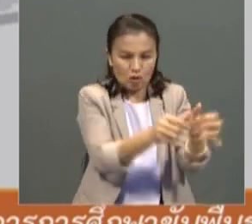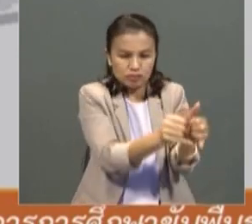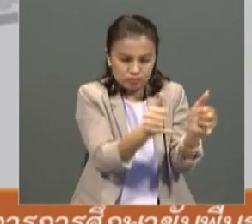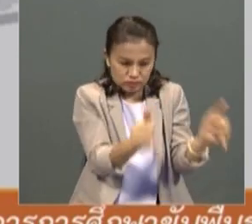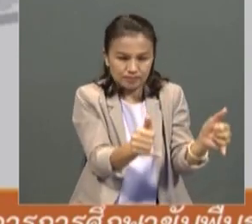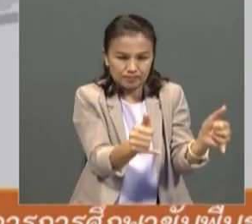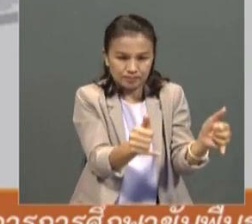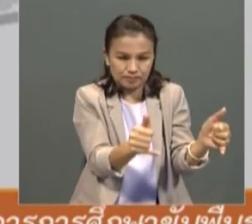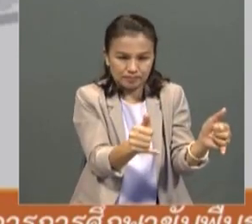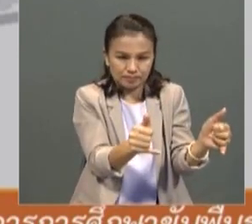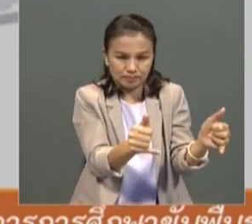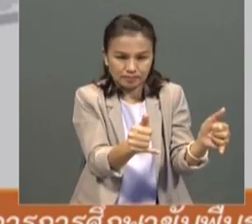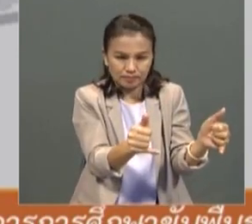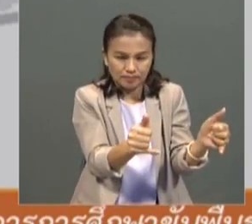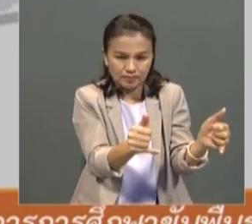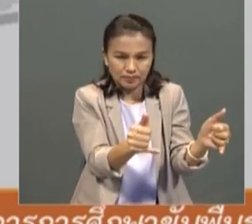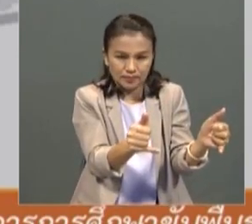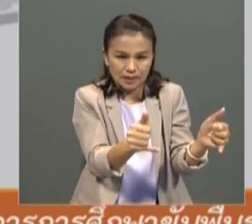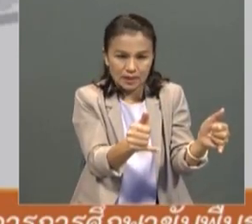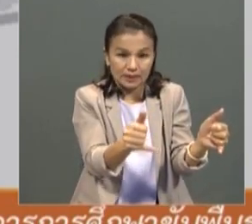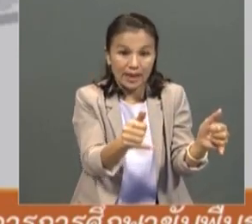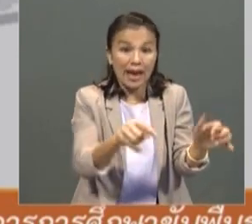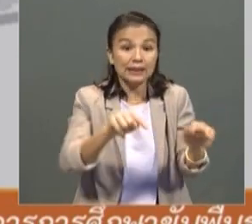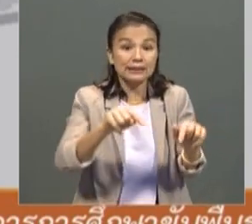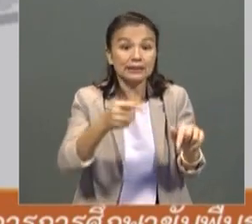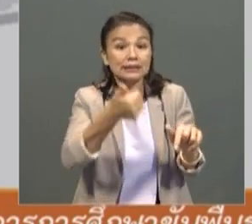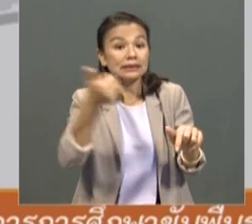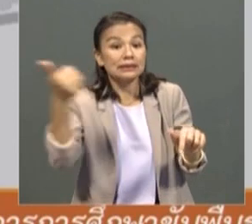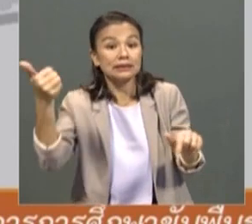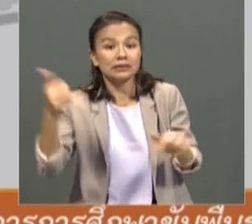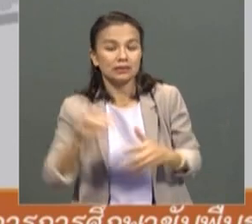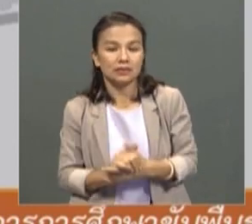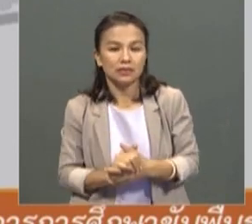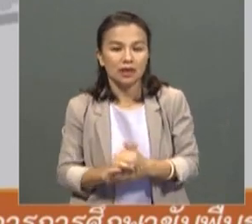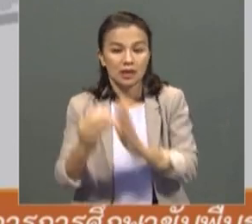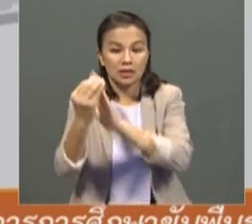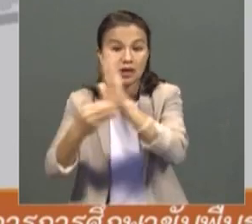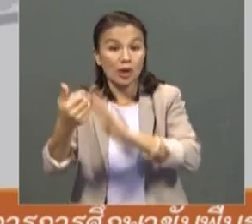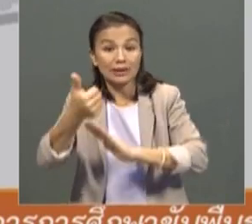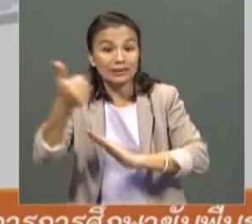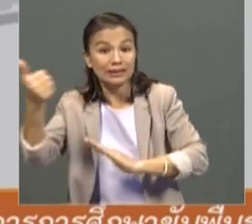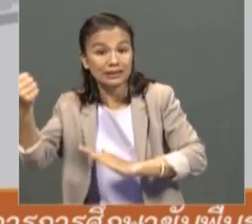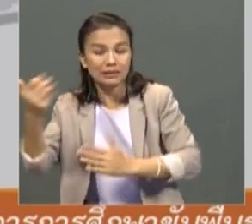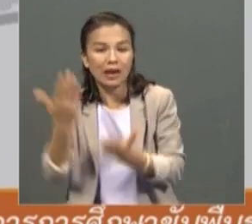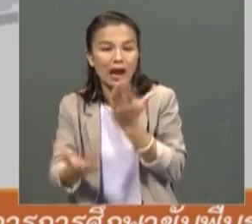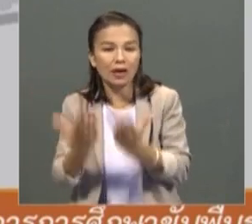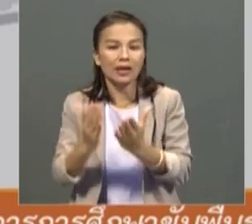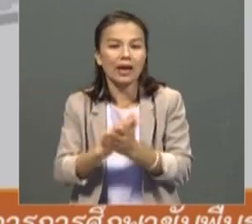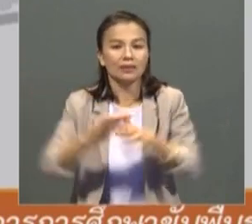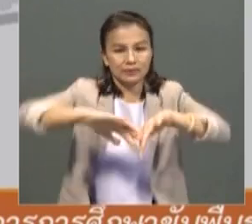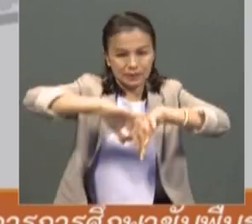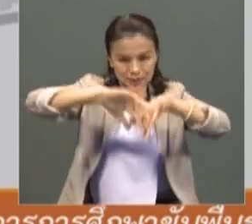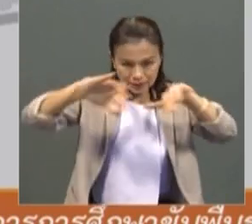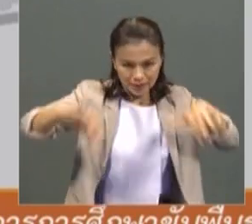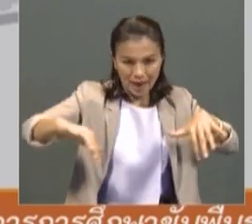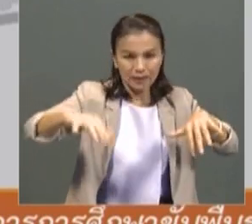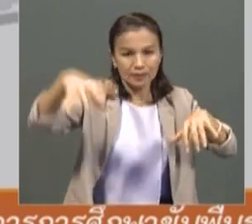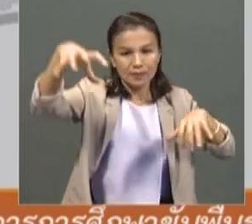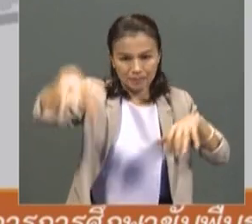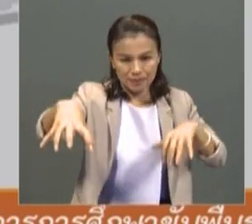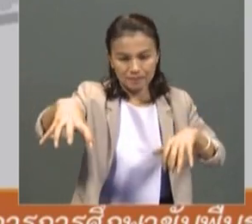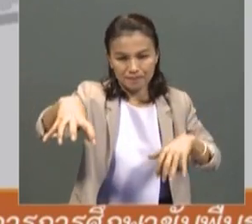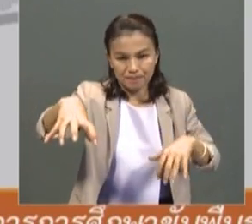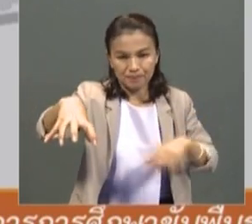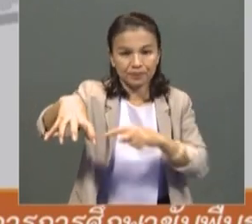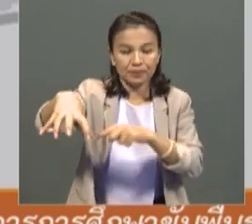ဒါပြီးလို့ရှိရင်တစ်ခုနဲ့တစ်ခန်းနဲ့တစ်ခန်းကလည်းဒီဒီထိုင်းတဲ့နေရာတိုင်းကတော့အကွာဝေးကိုတောင်းတဲ့အကွာဝေးကိုကျွန်တော်သတ်မှတ်ရမှာဖြစ်ပါတယ်။